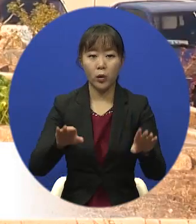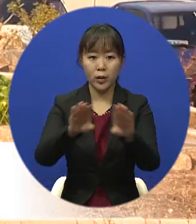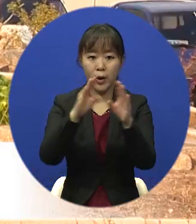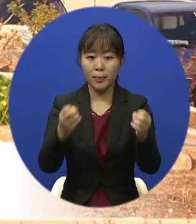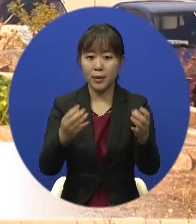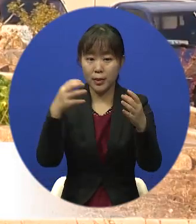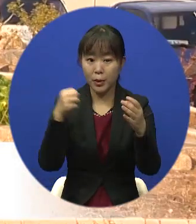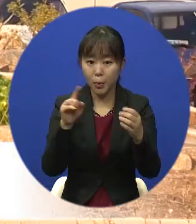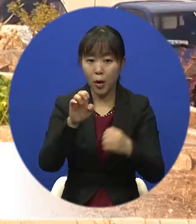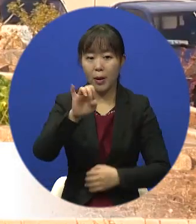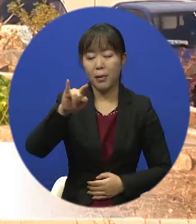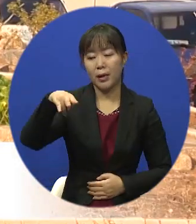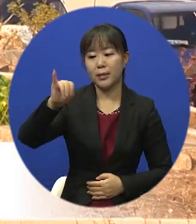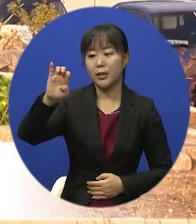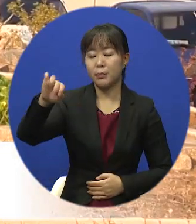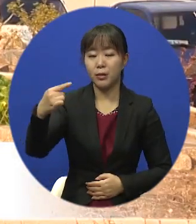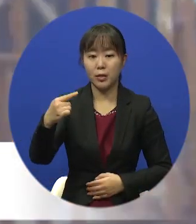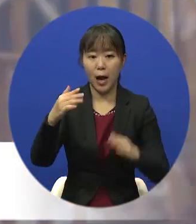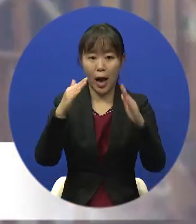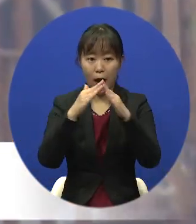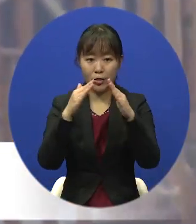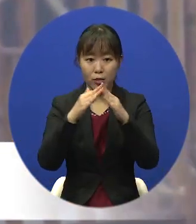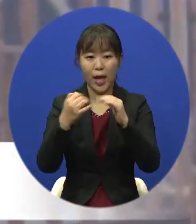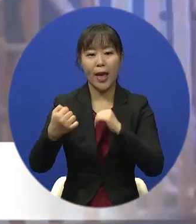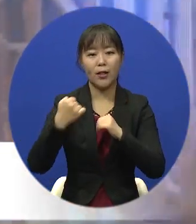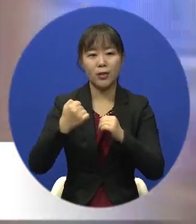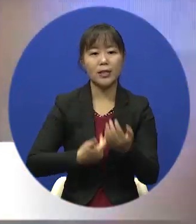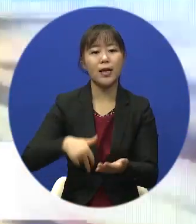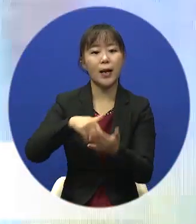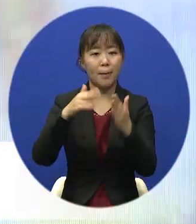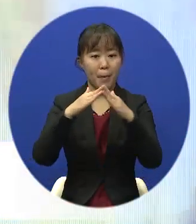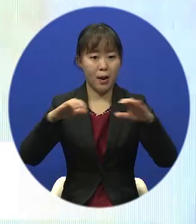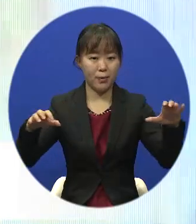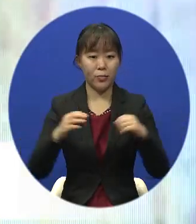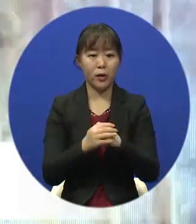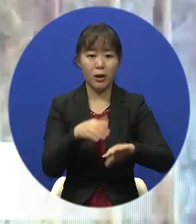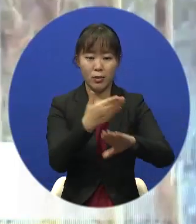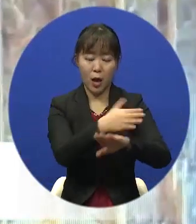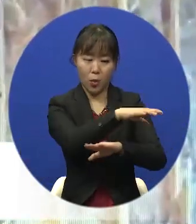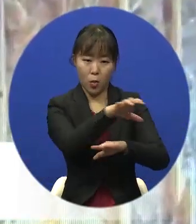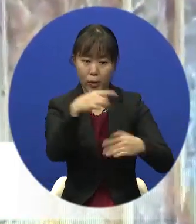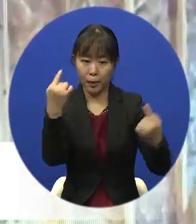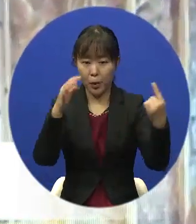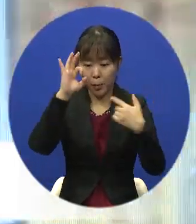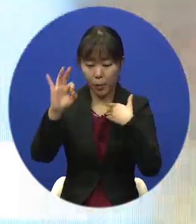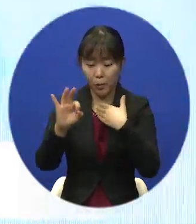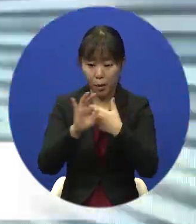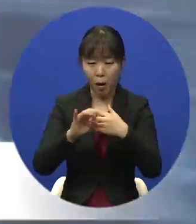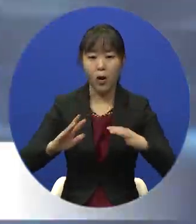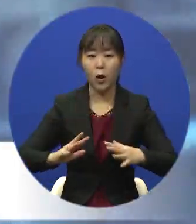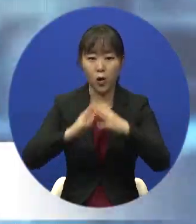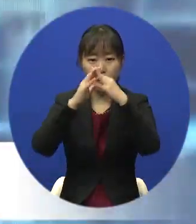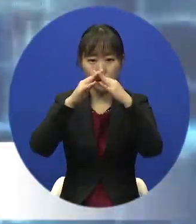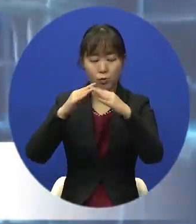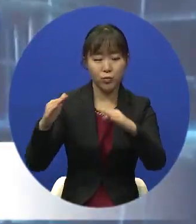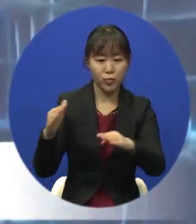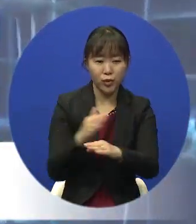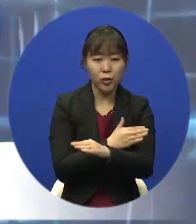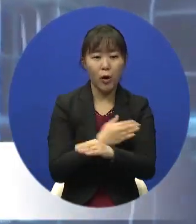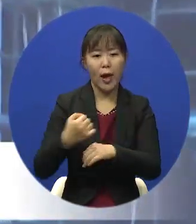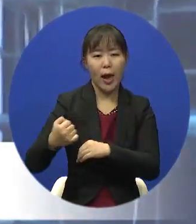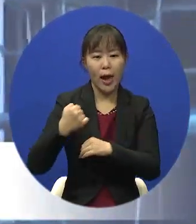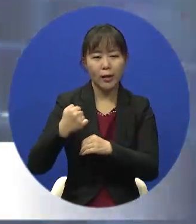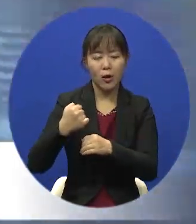이곳은 패시브하우스 에너지 자립마을이 되겠습니다. 다른 에너지 자립마을에 비해 이곳은 건축 단계에서부터